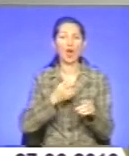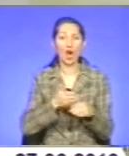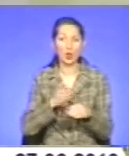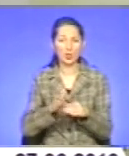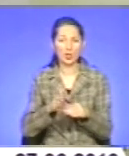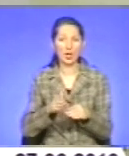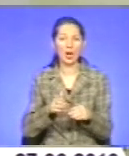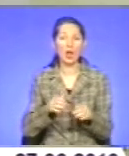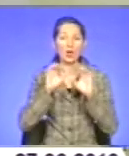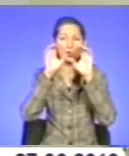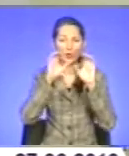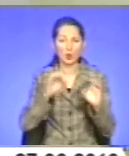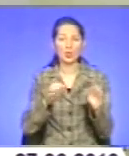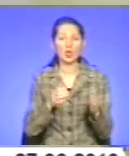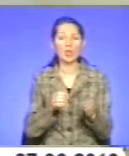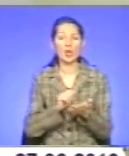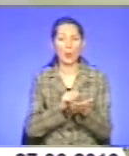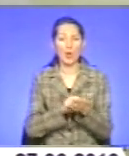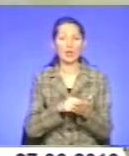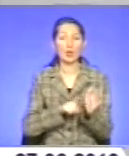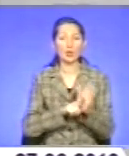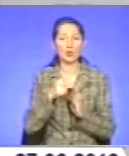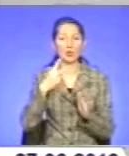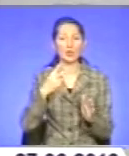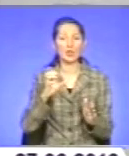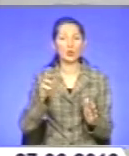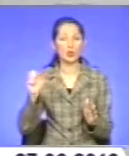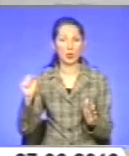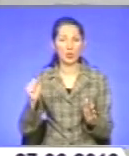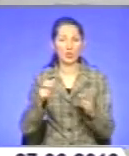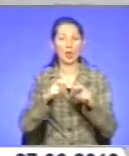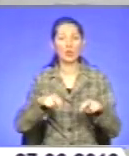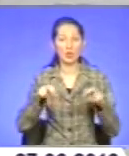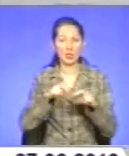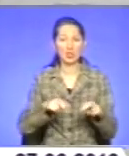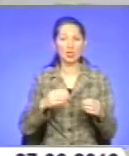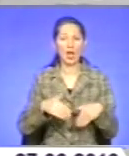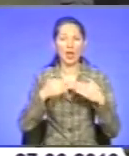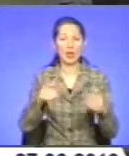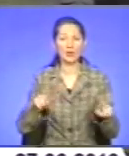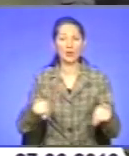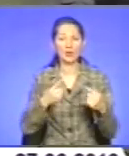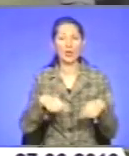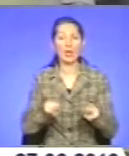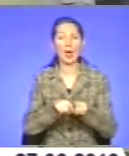початку ХХ століття, дослідження етапів створення та прийняття Конституції України 28